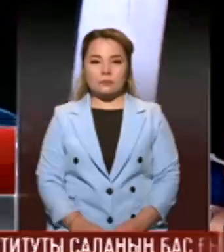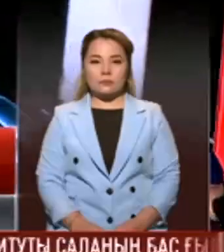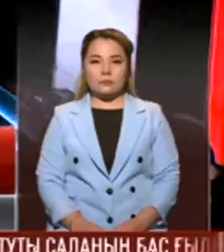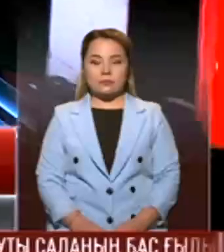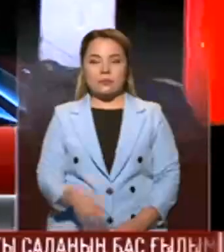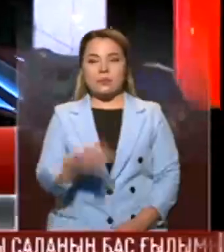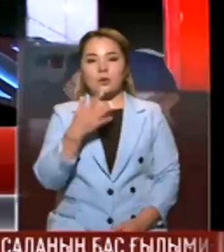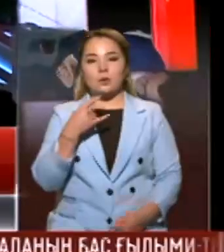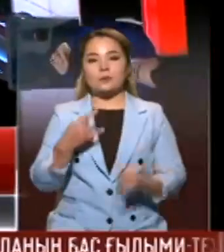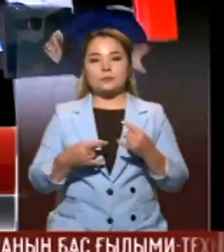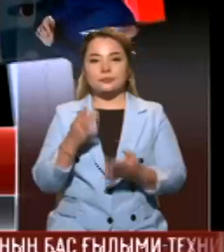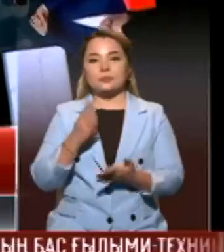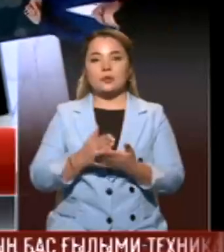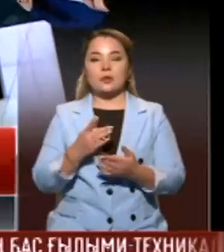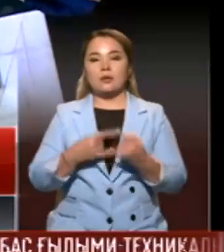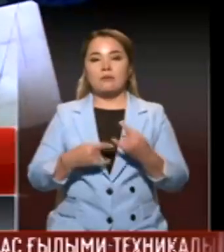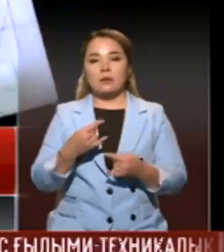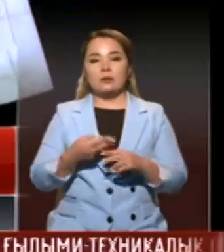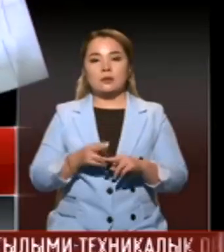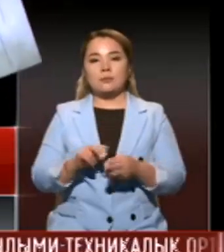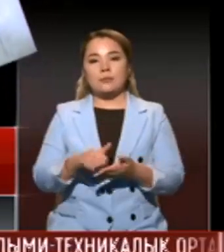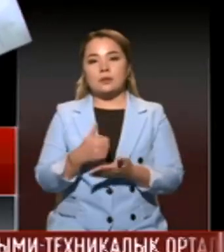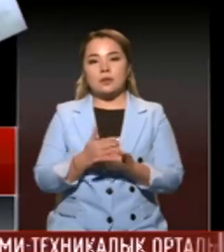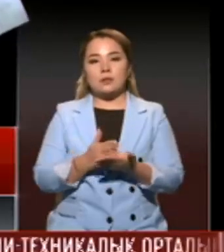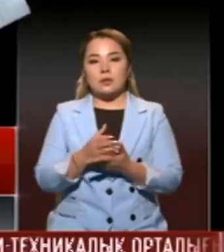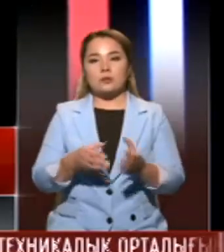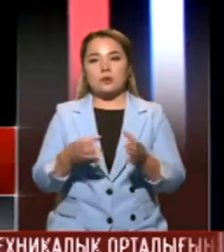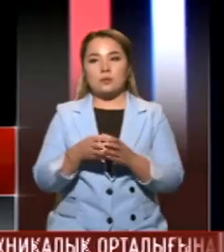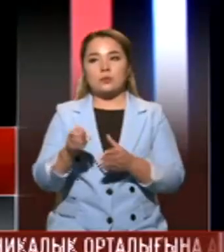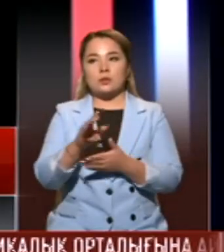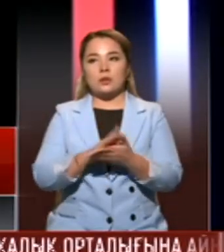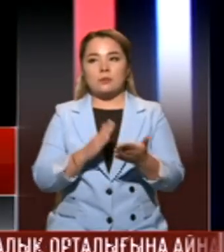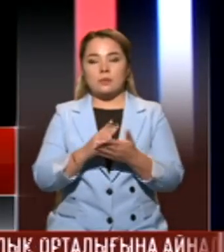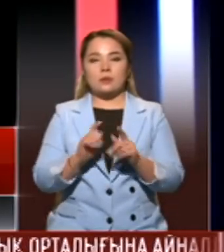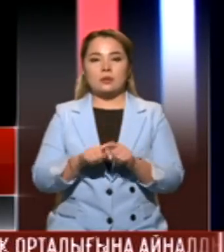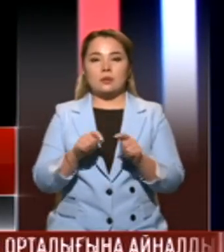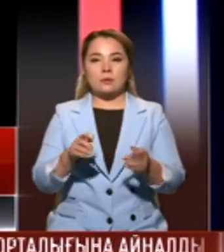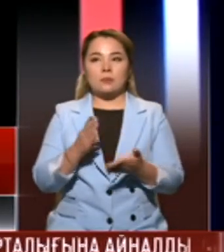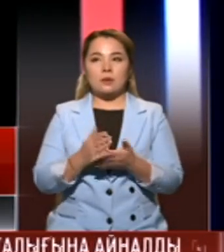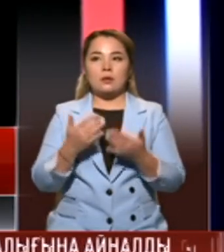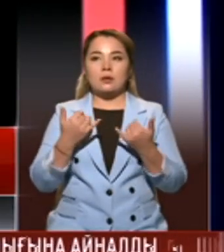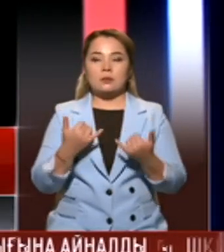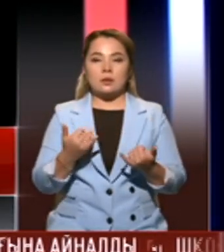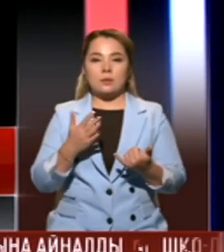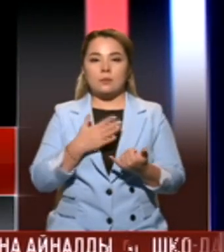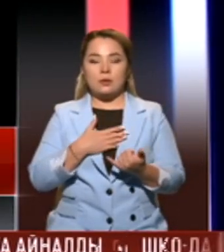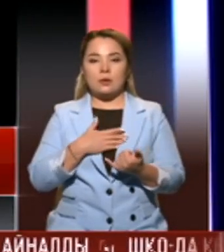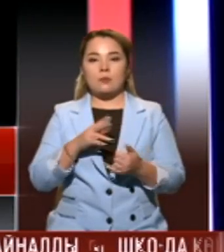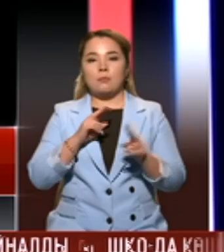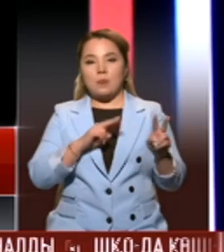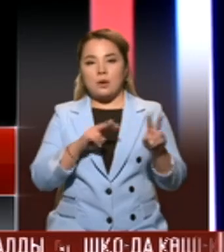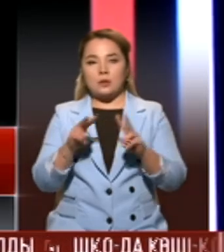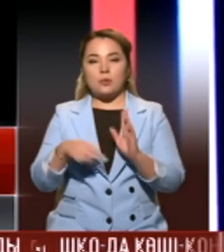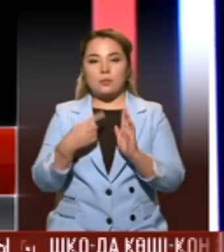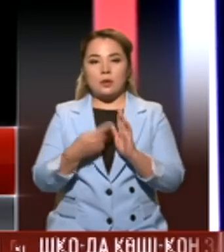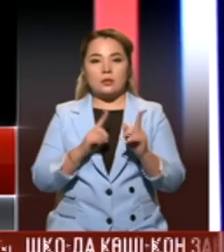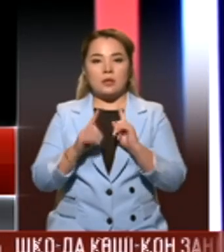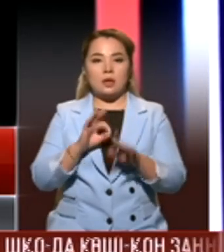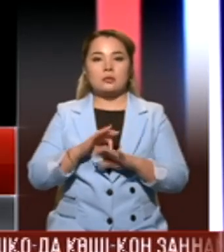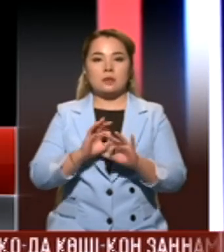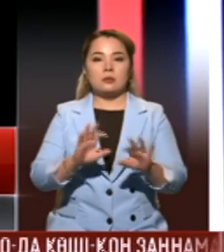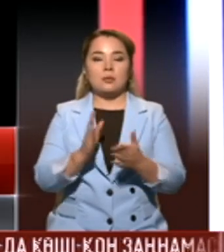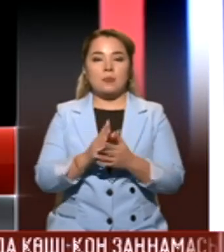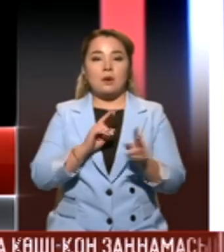Жарайды. Ұлттық арнада тікелей эфирдеміз, еліміздің басты саяси ток-шоуына қарай жалғастырсақ, қазір біз бүгін мына бақылаушылардың мәселесін талқылап